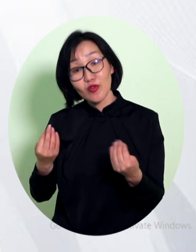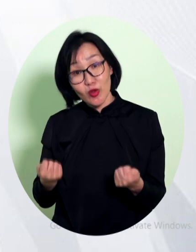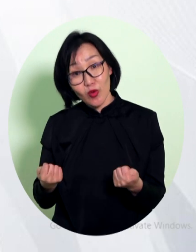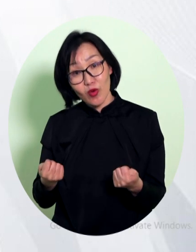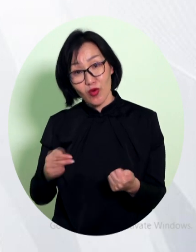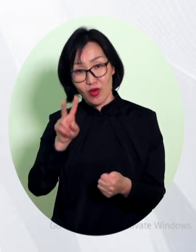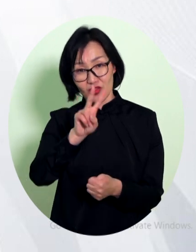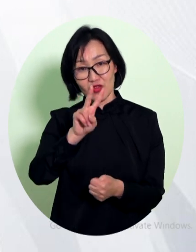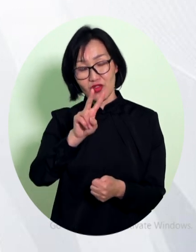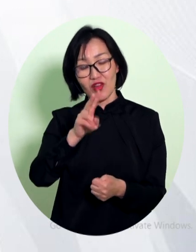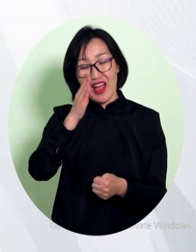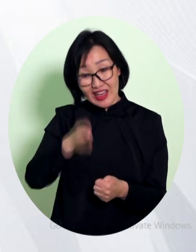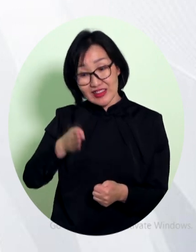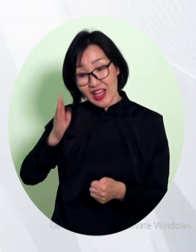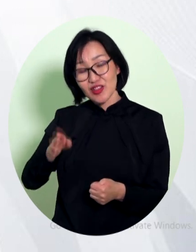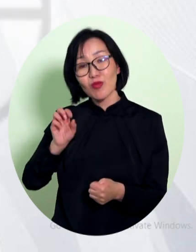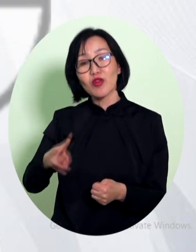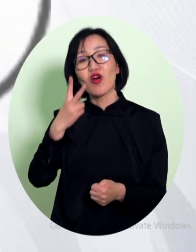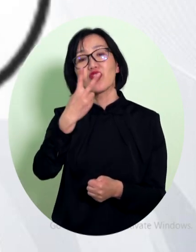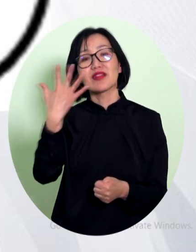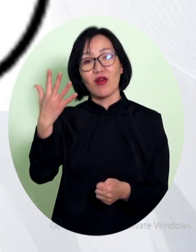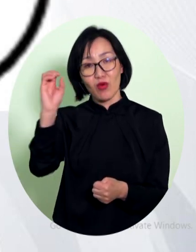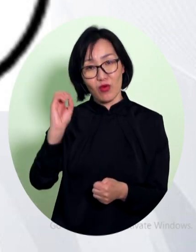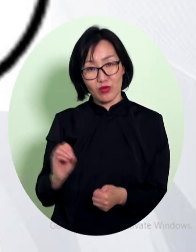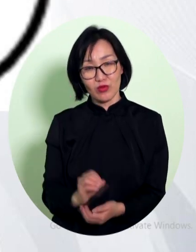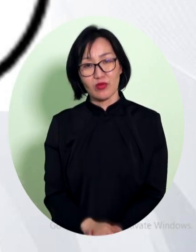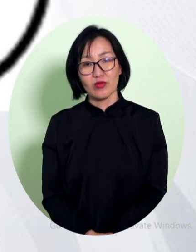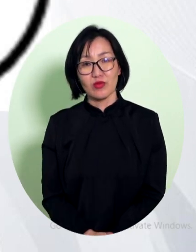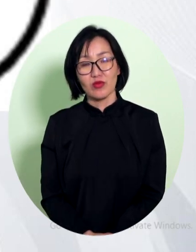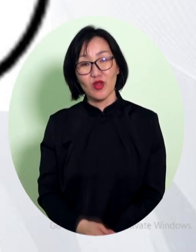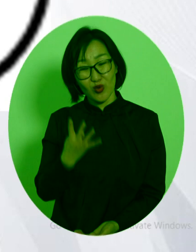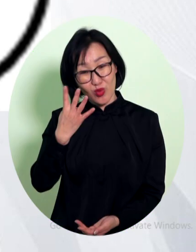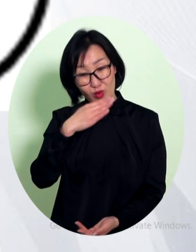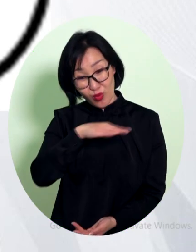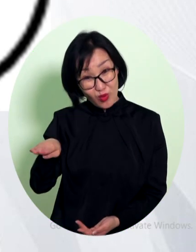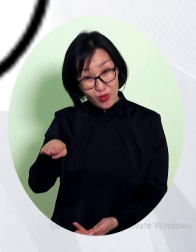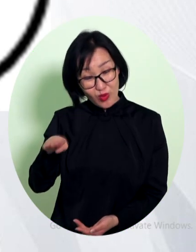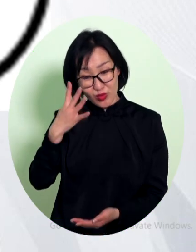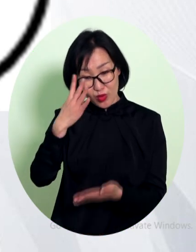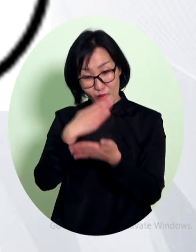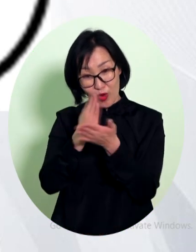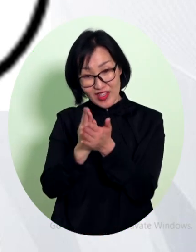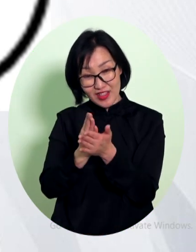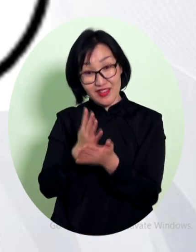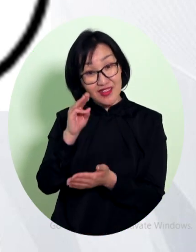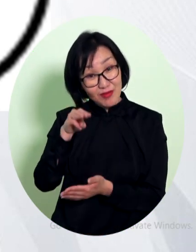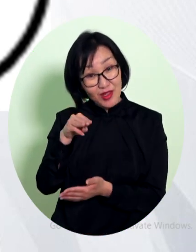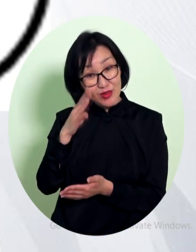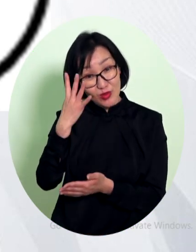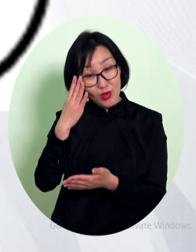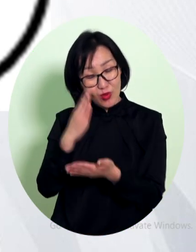болох вэ? Хагасын хагас хэдэн хувь болох вэ? 4 тэнцүү хуваасан, тийм ээ? 4 тэнцүү хуваасан.